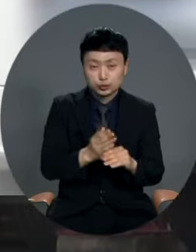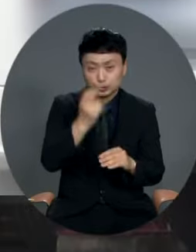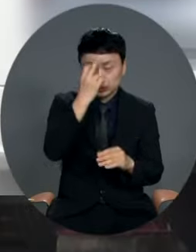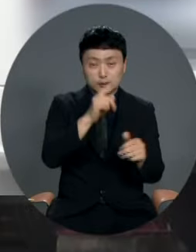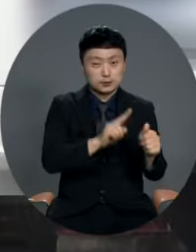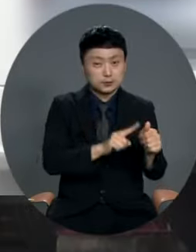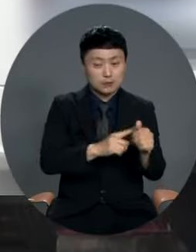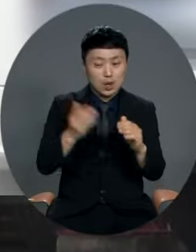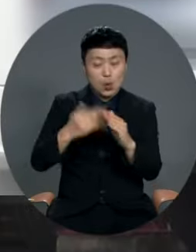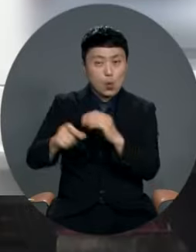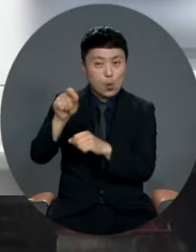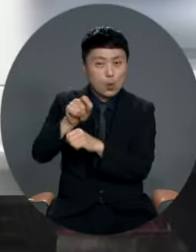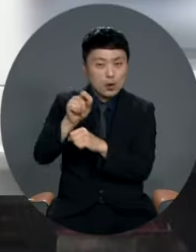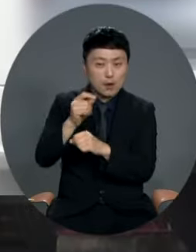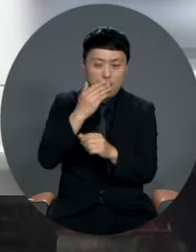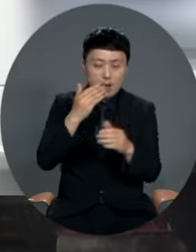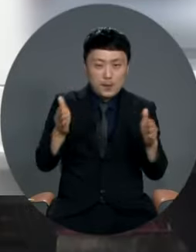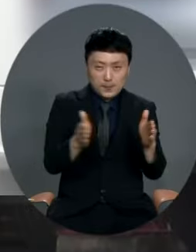이있다고보고수사를확대할계획이다